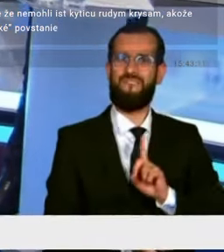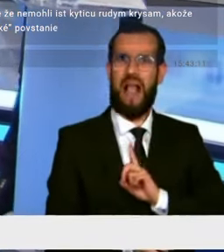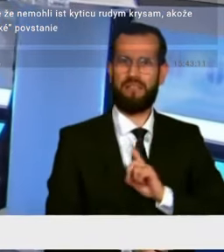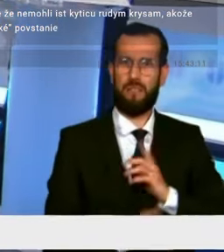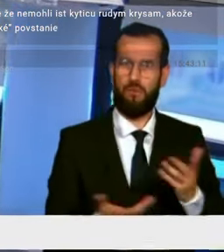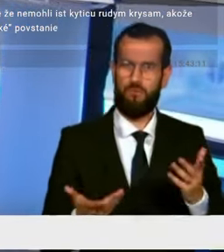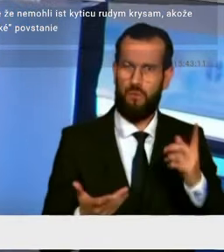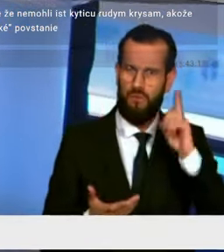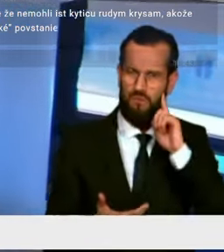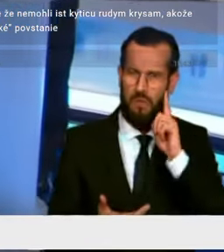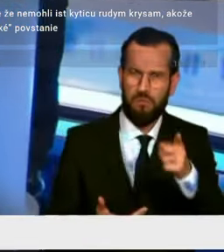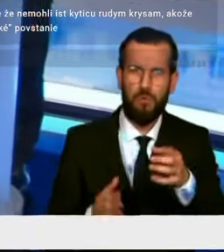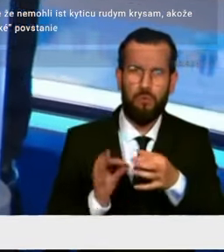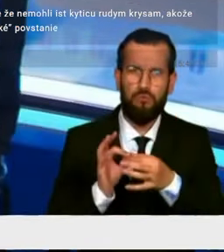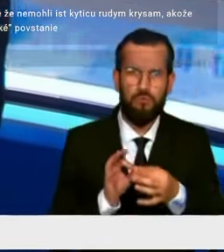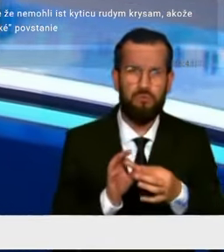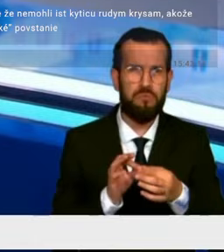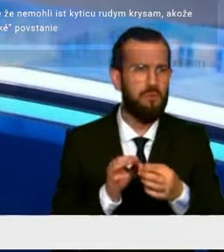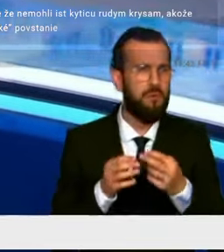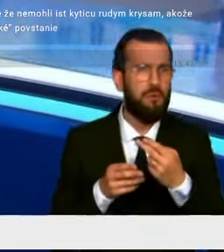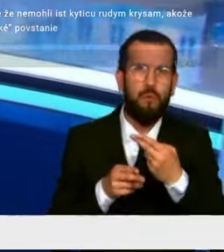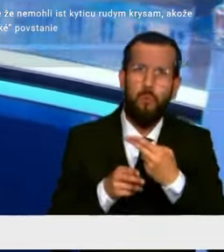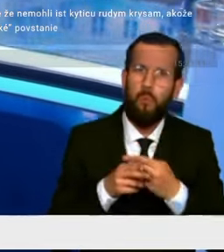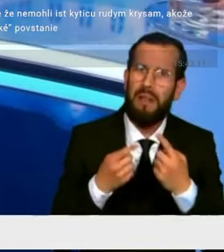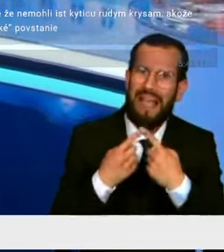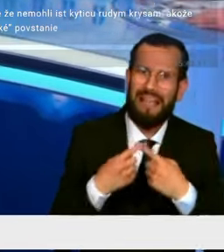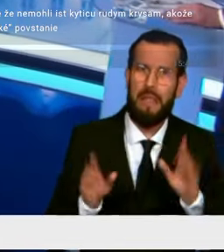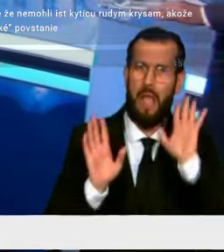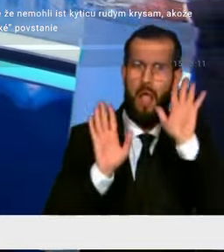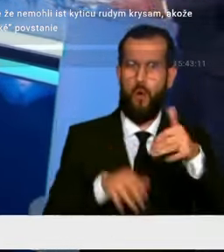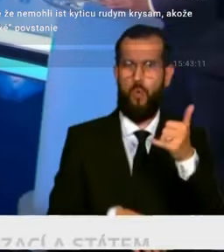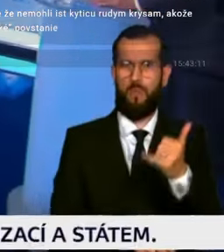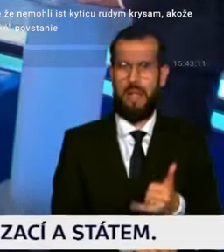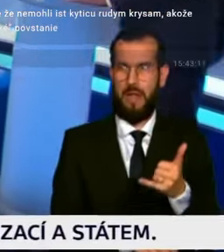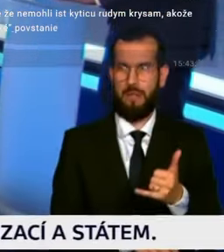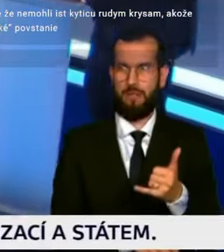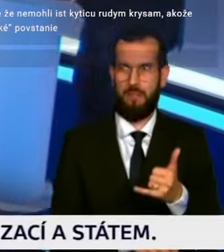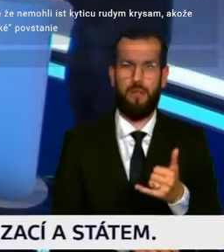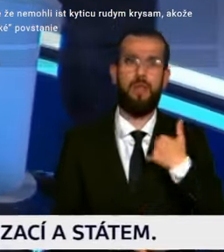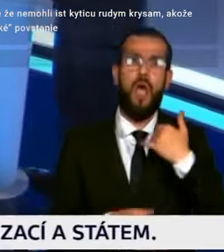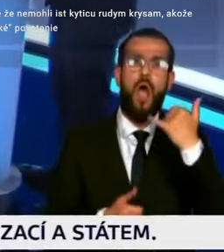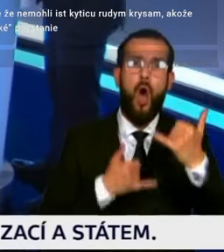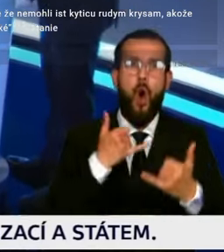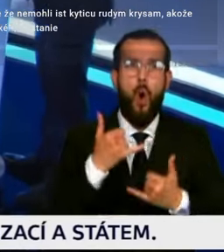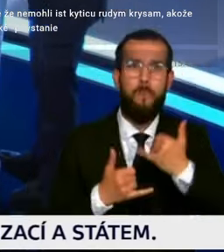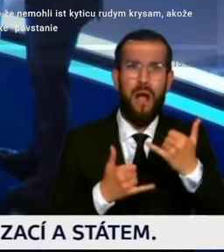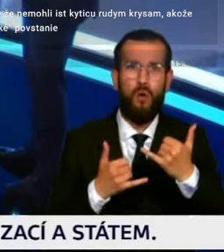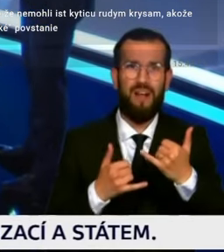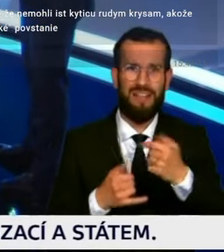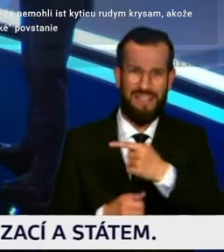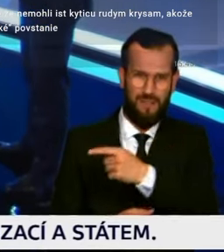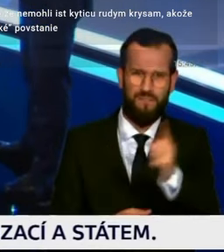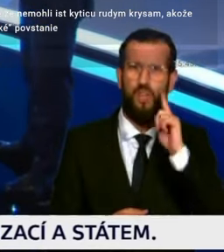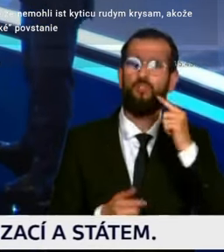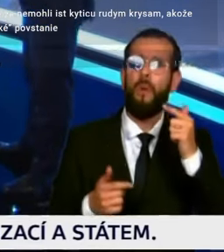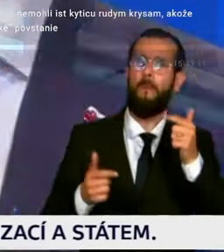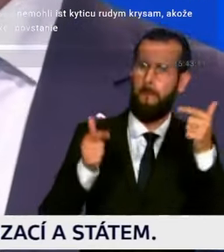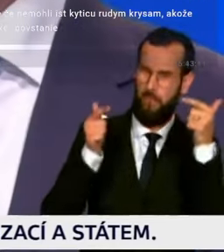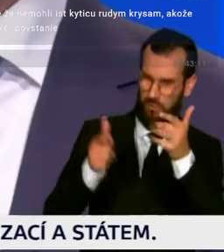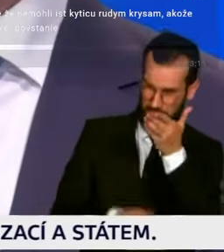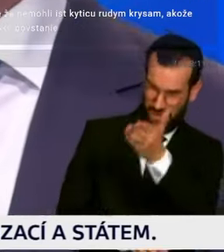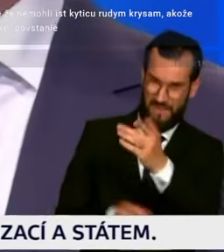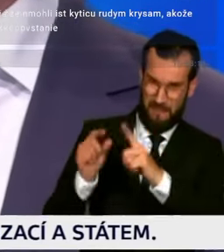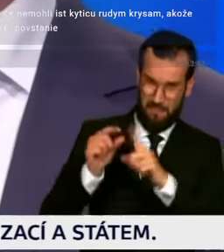roz otvárať úplne iným spôsobom ako doteraz Ja len zopakujem že vaši najväčší podporovatelia